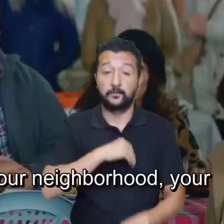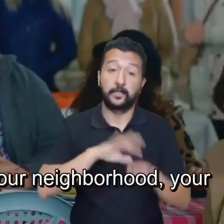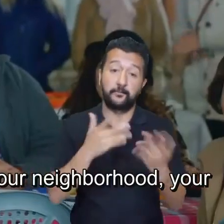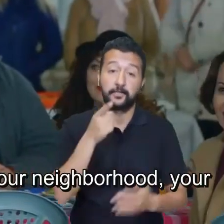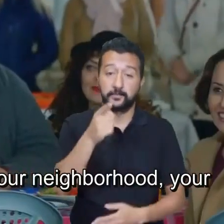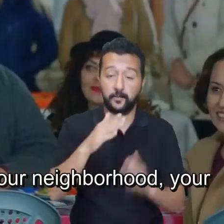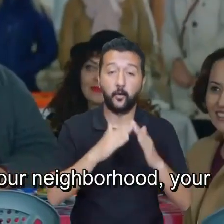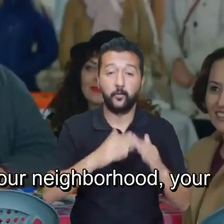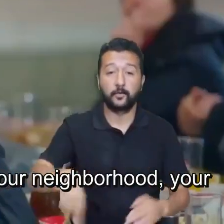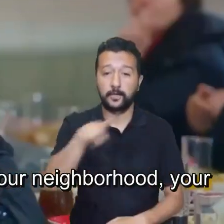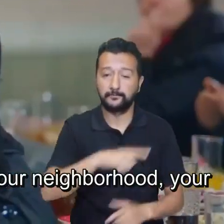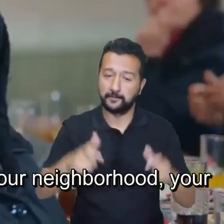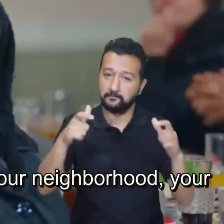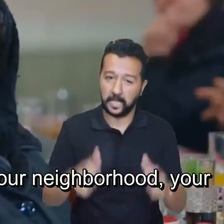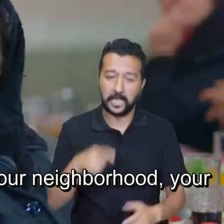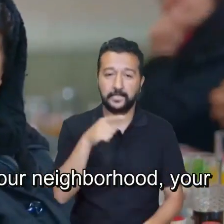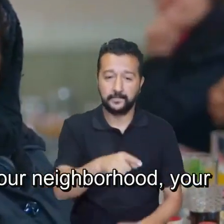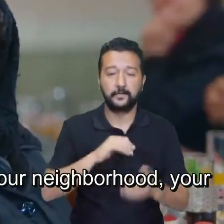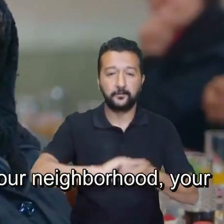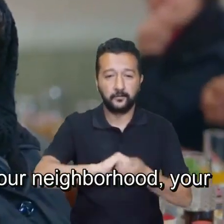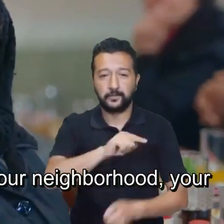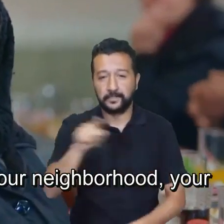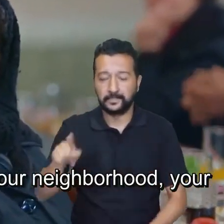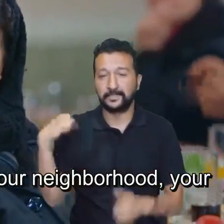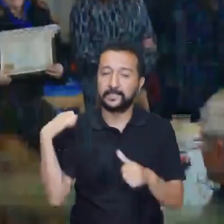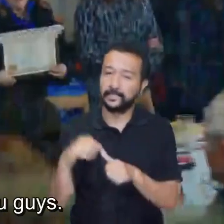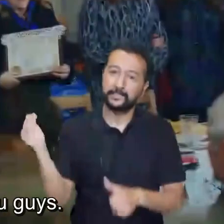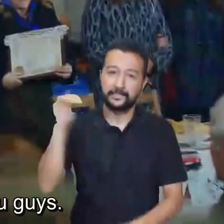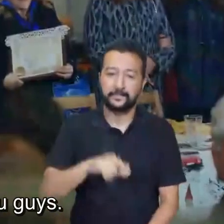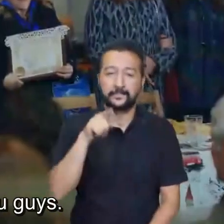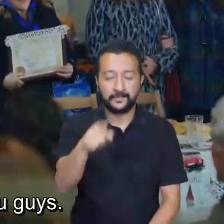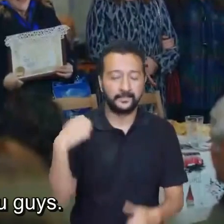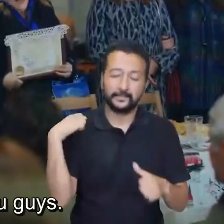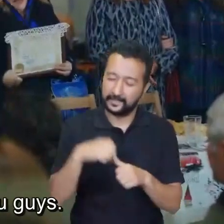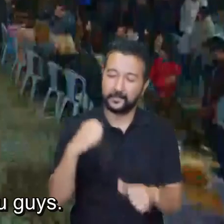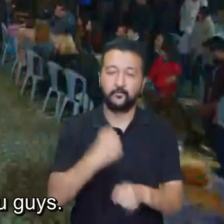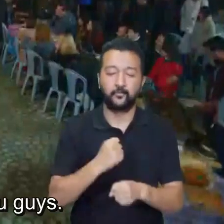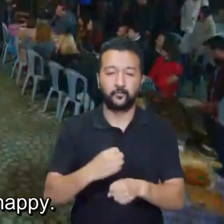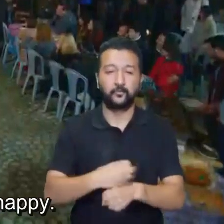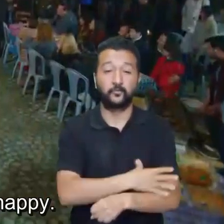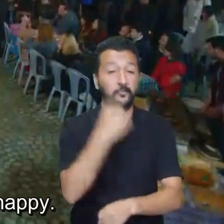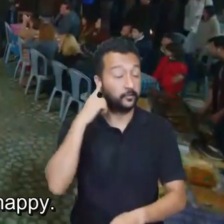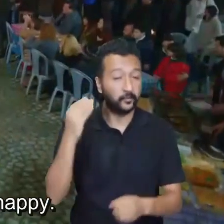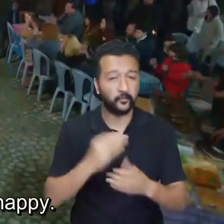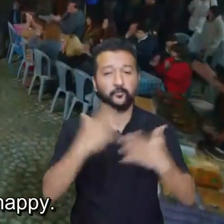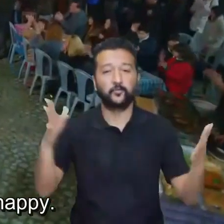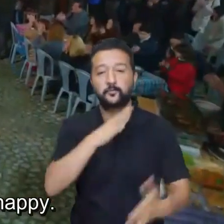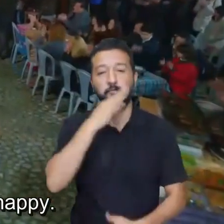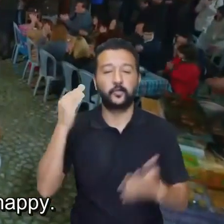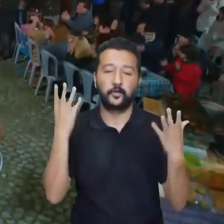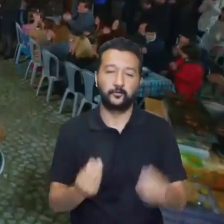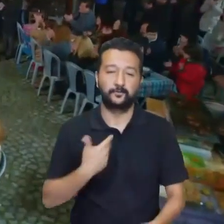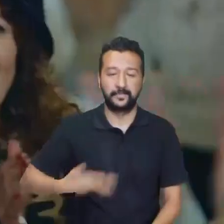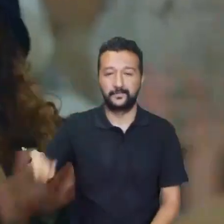ama siz komşularınıza, mahallenize, dostlarınızın yanına döndünüz. Sizinle bir kere daha iftar ettik çocuklar. Çok çok mutlu ettiniz